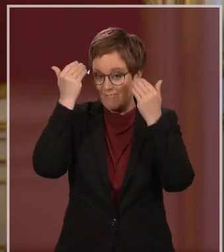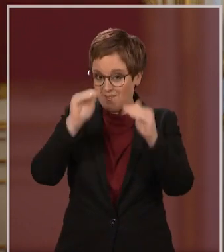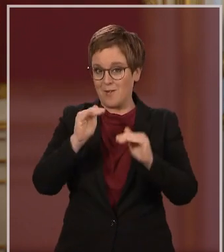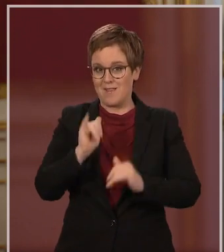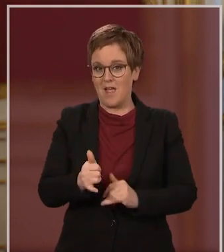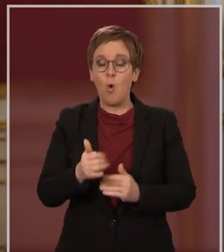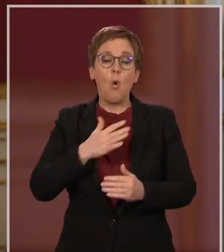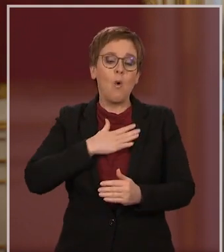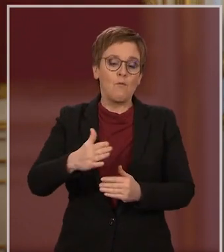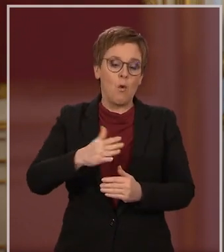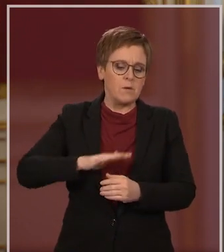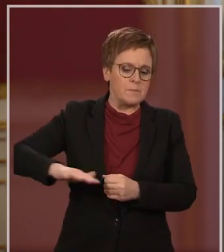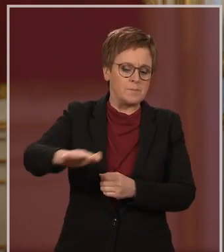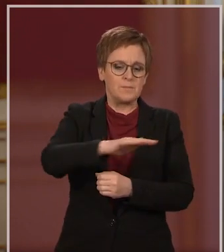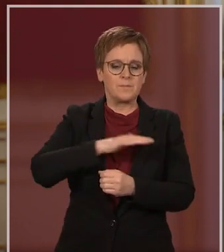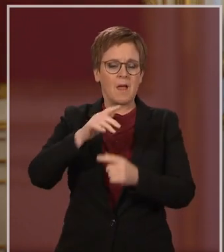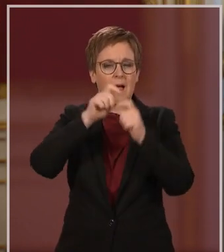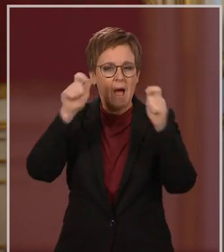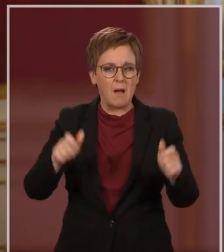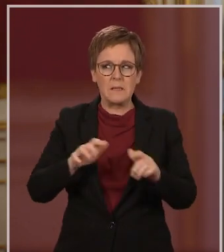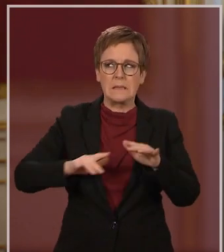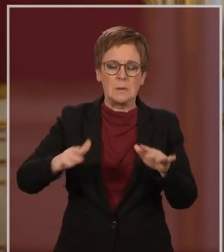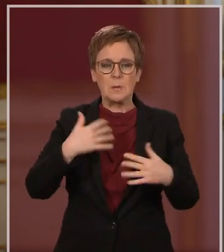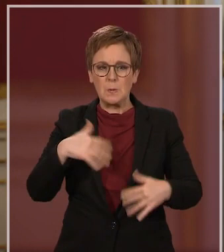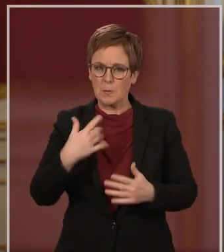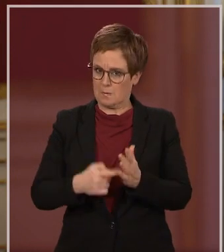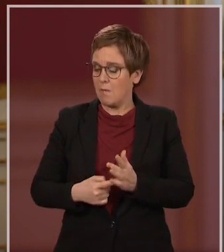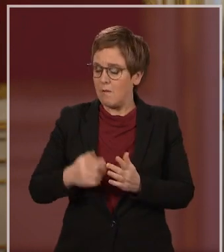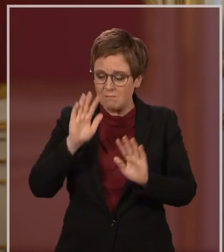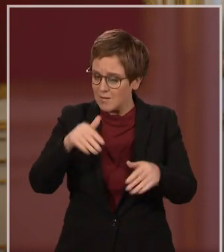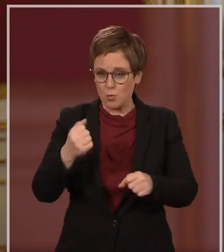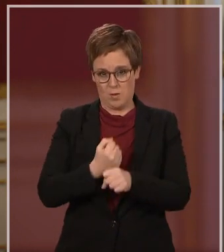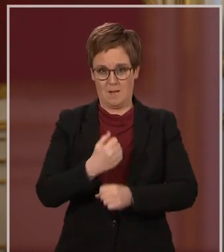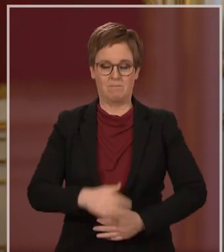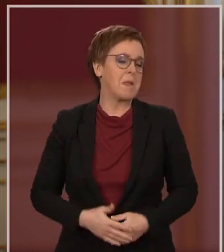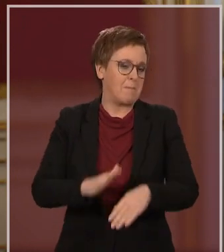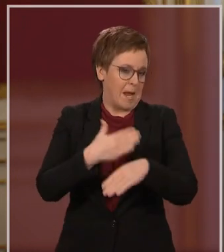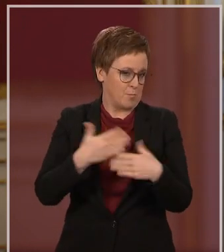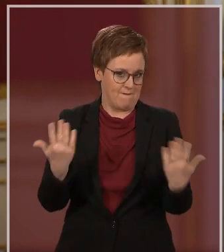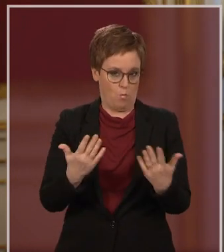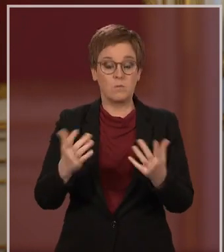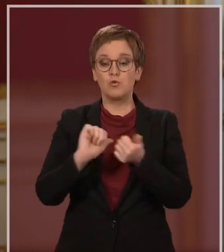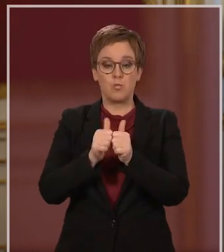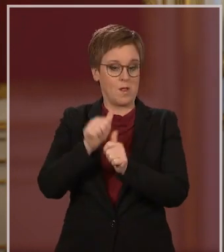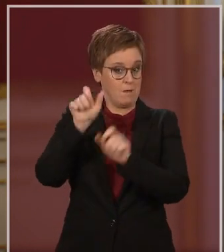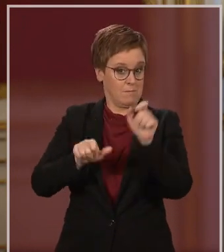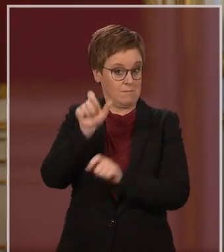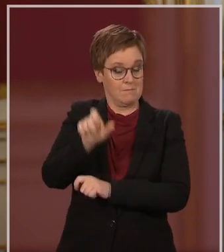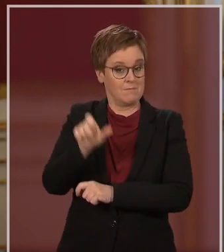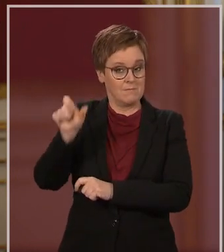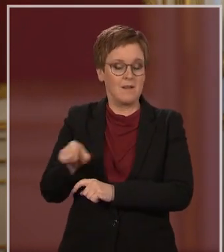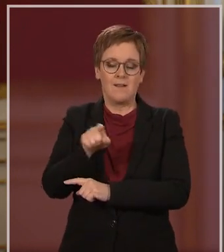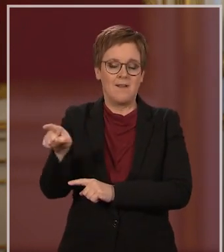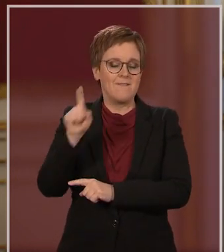auch wenn die Rahmenbedingungen höchst herausfordernd sind. Ein Beispiel: Sportlerinnen und Sportler wissen